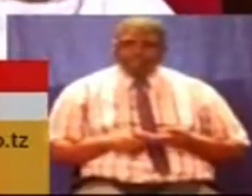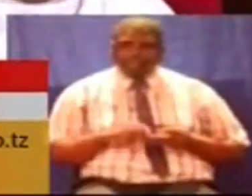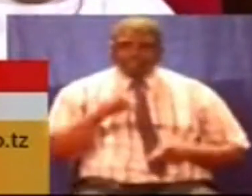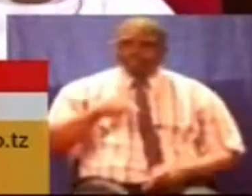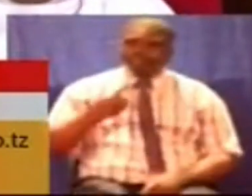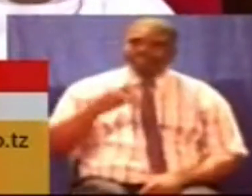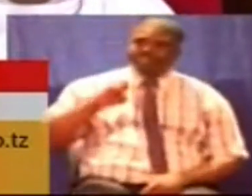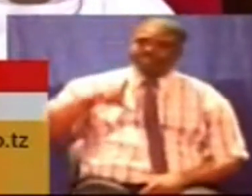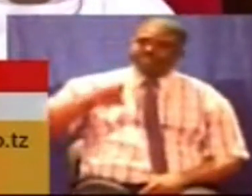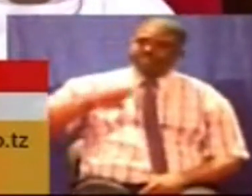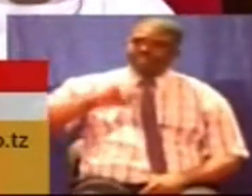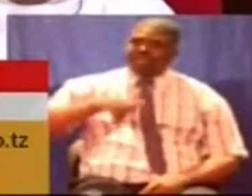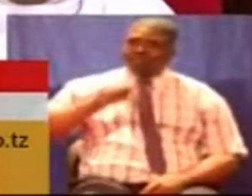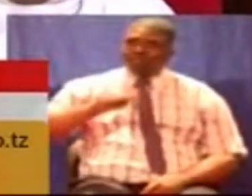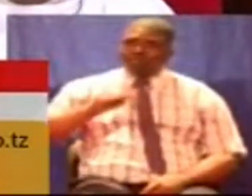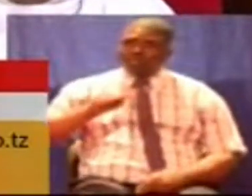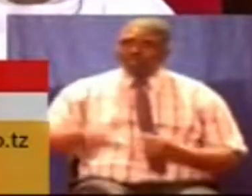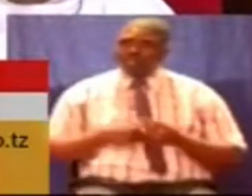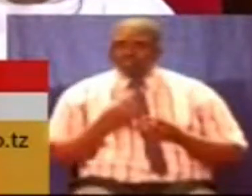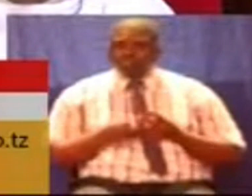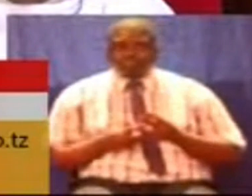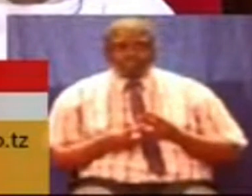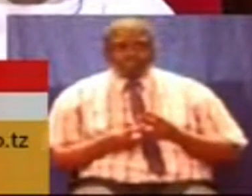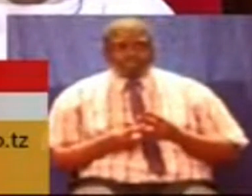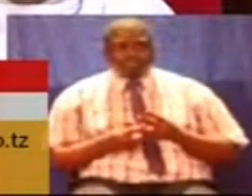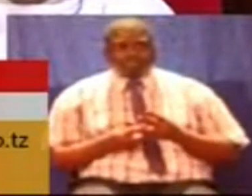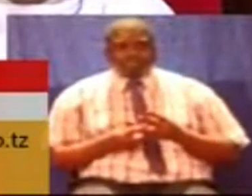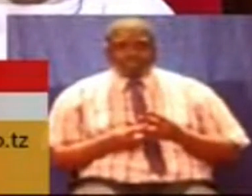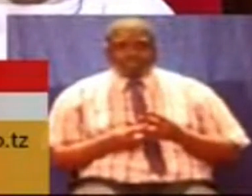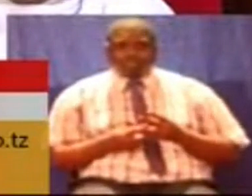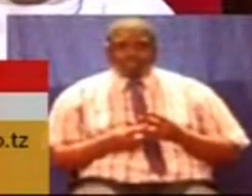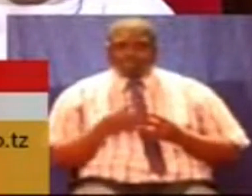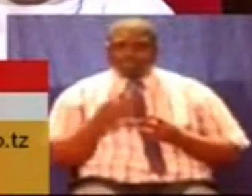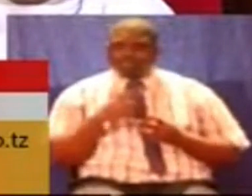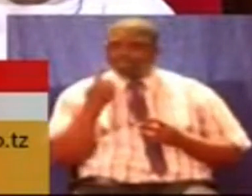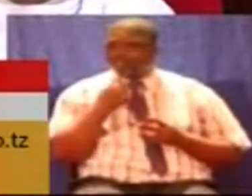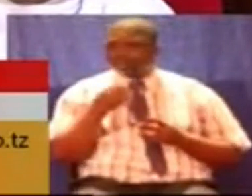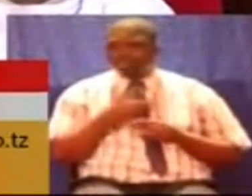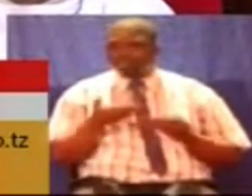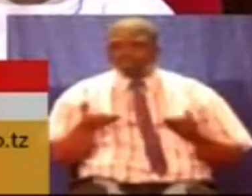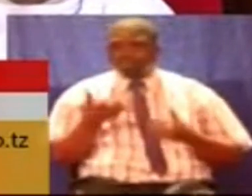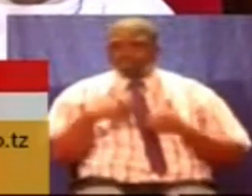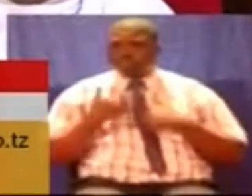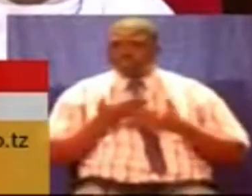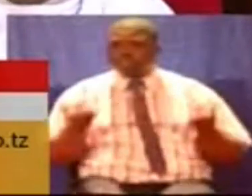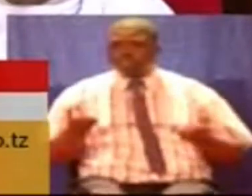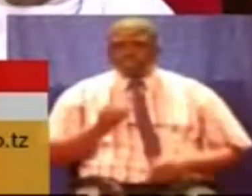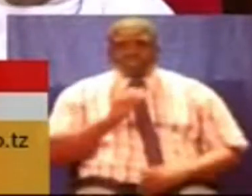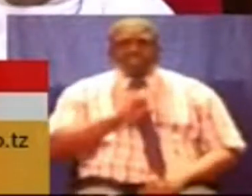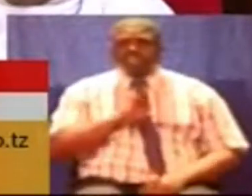alikuwa akiniona anaambia, ah, Usama bin Laden ni upo, nikamba niko ndani, wala sina wasiwasi. Mheshimiwa